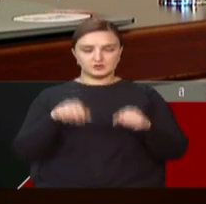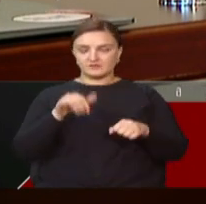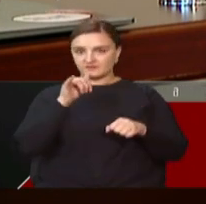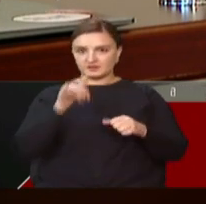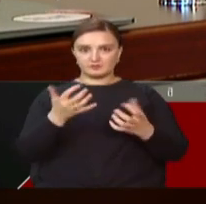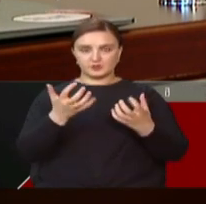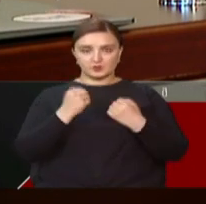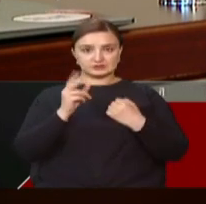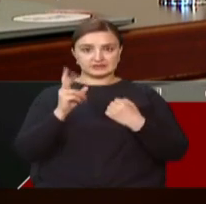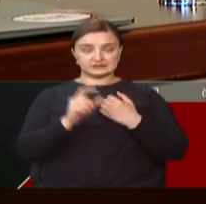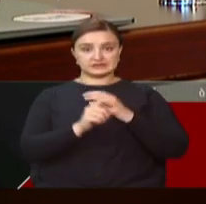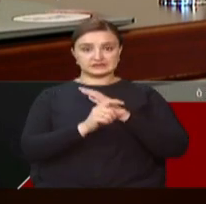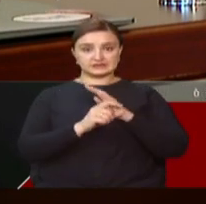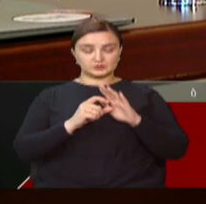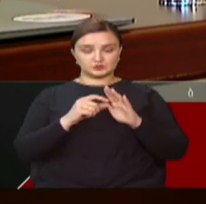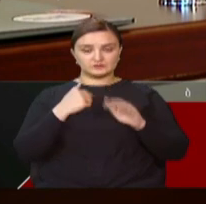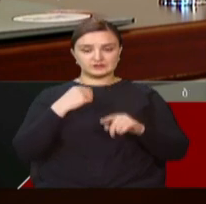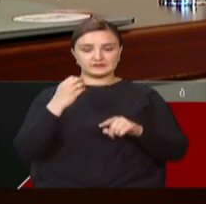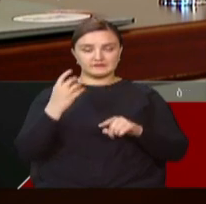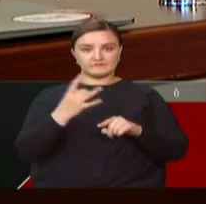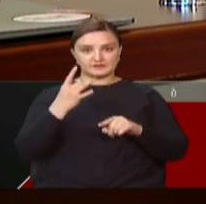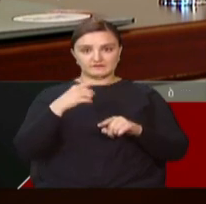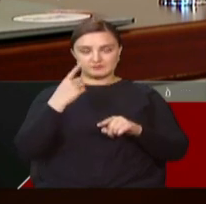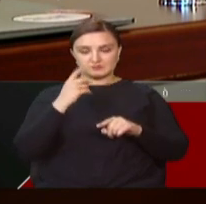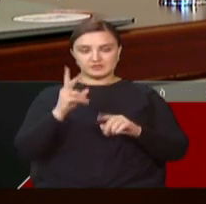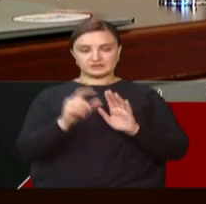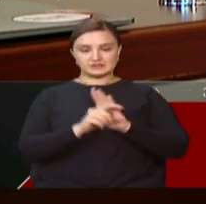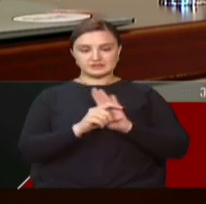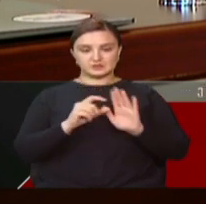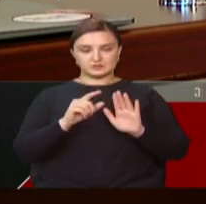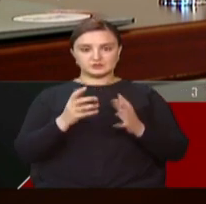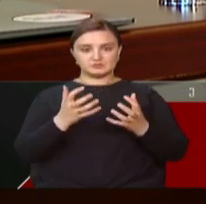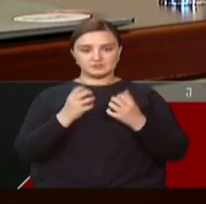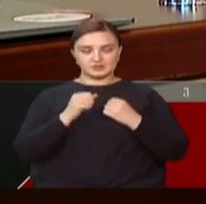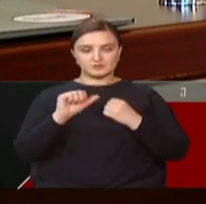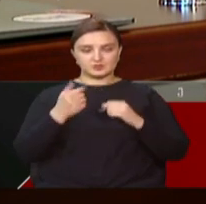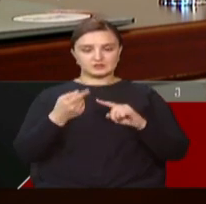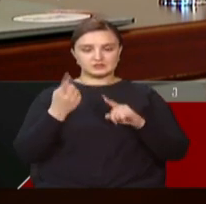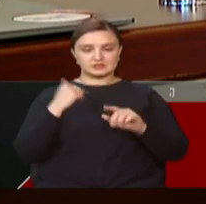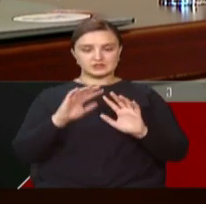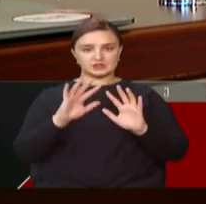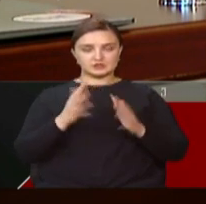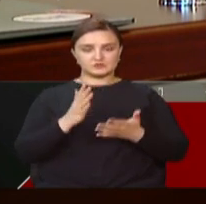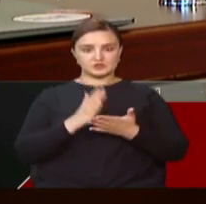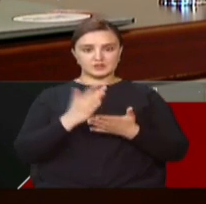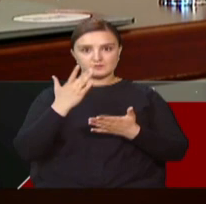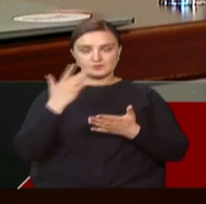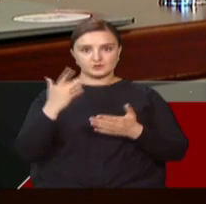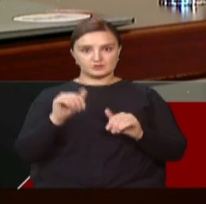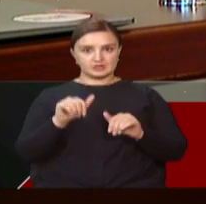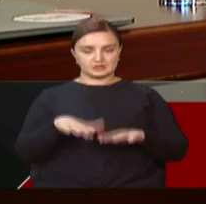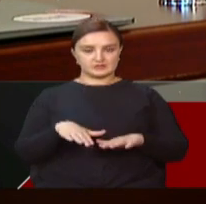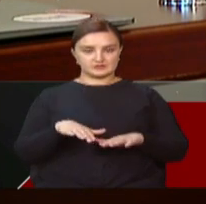მიიღოს კანდიდატის სტატუსი, თუმცა ჩვენ კიდევ ერთხელ ვამბობთ, რომ კანდიდატის სტატუსის მიღება, როგორც წინა შემთხვევაში, არის პოლიტიკური